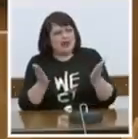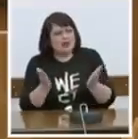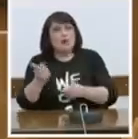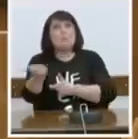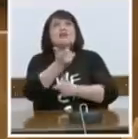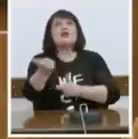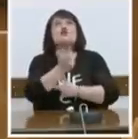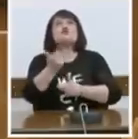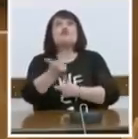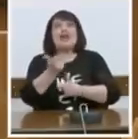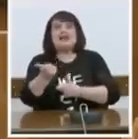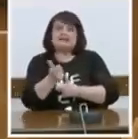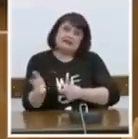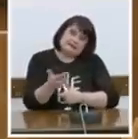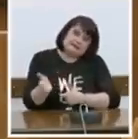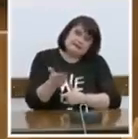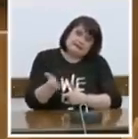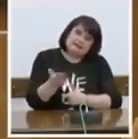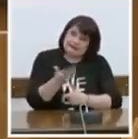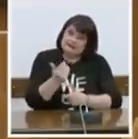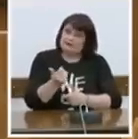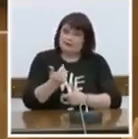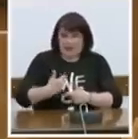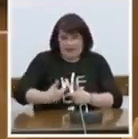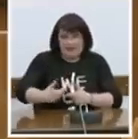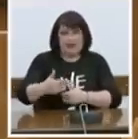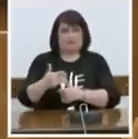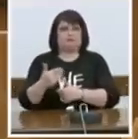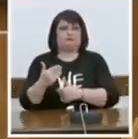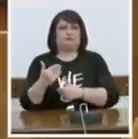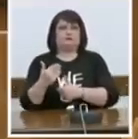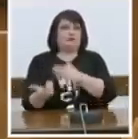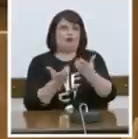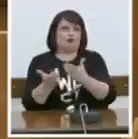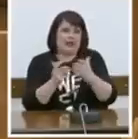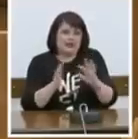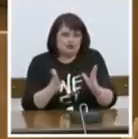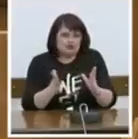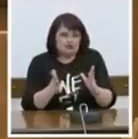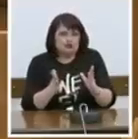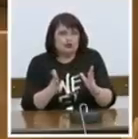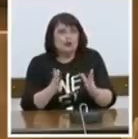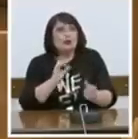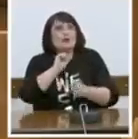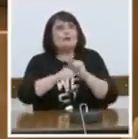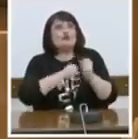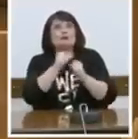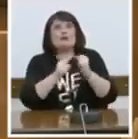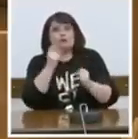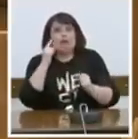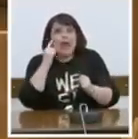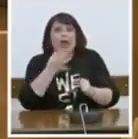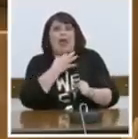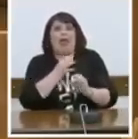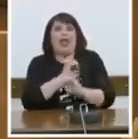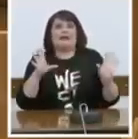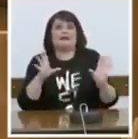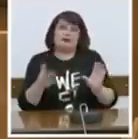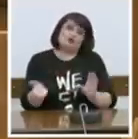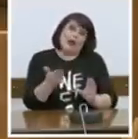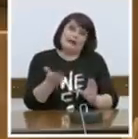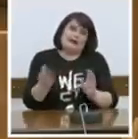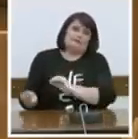πυροσβεστών εν μέσω αντιπυρικής περιόδου, επιχειρείται σαν απρόβλεπτη συνθήκη να λυθεί το ζήτημα